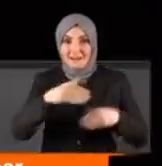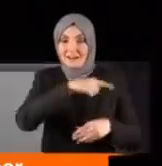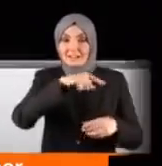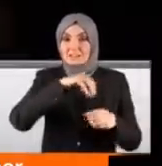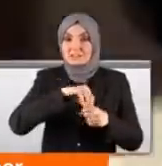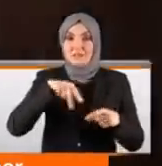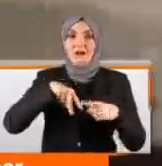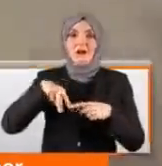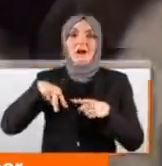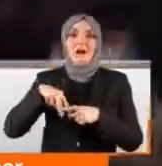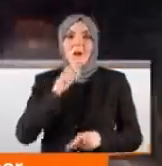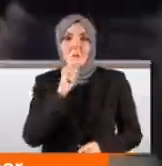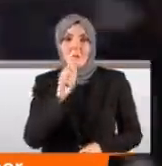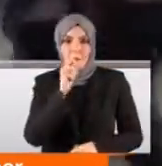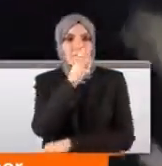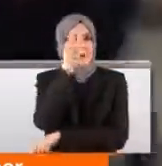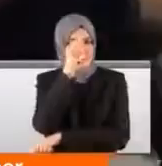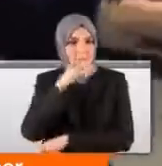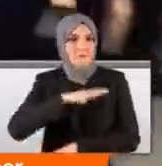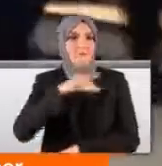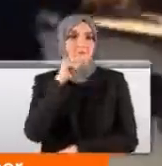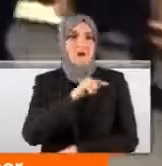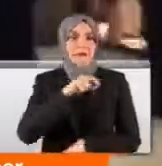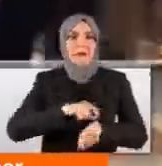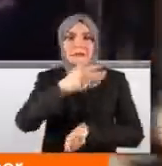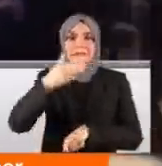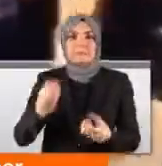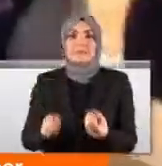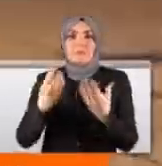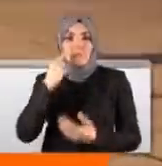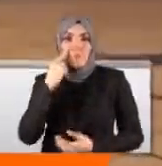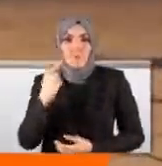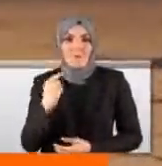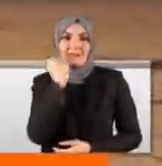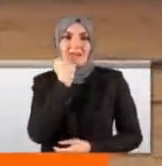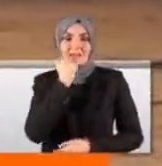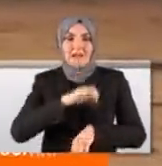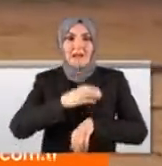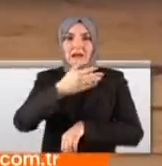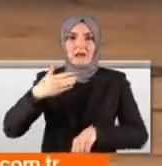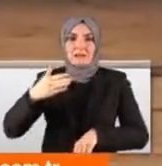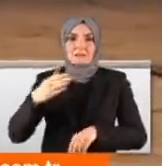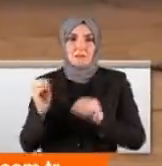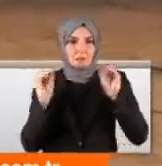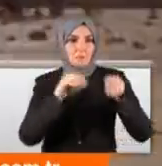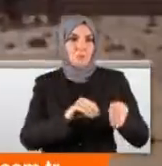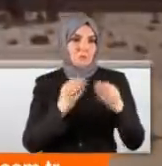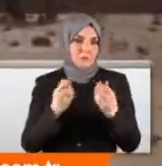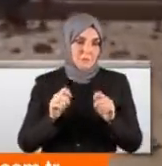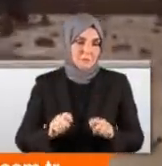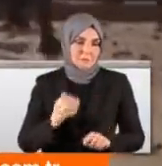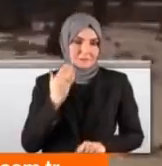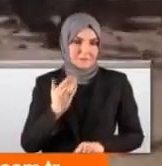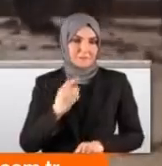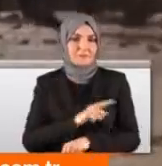ve kameramanı da vardı hastaneler yetersiz kalınca bölgeye Sahra hastaneleri kuruldu bu